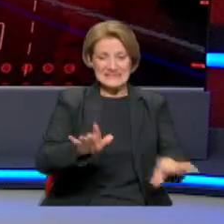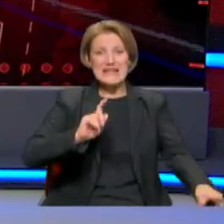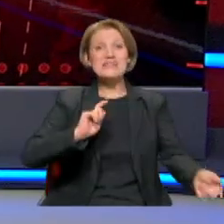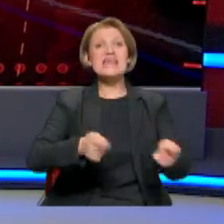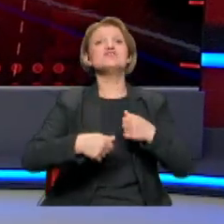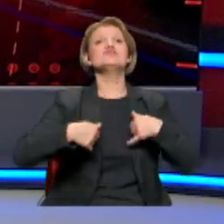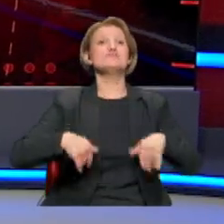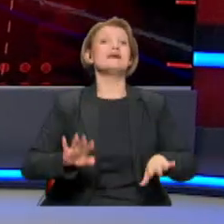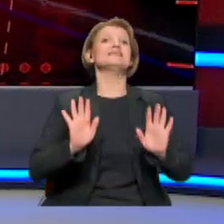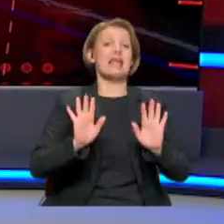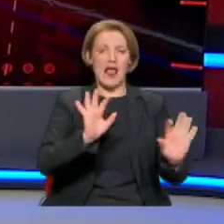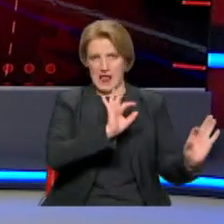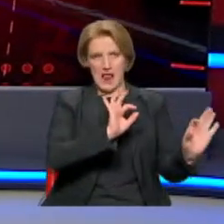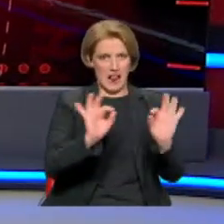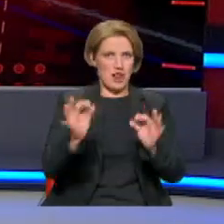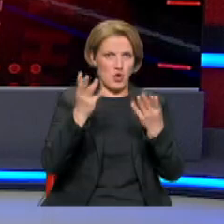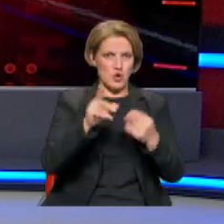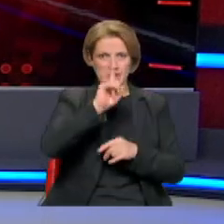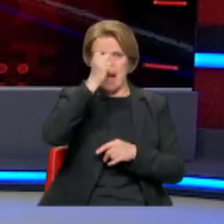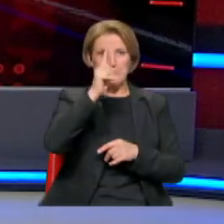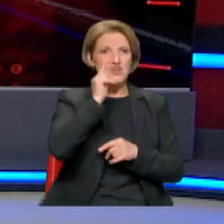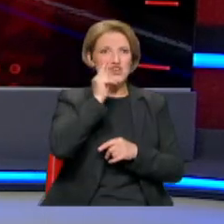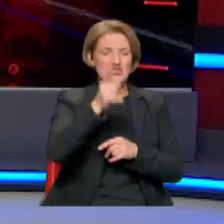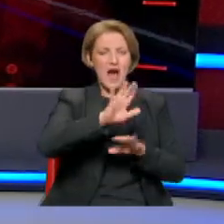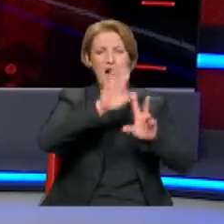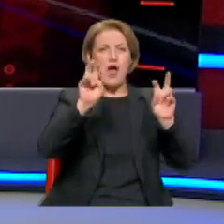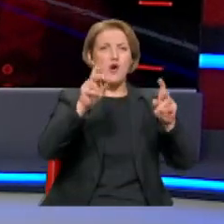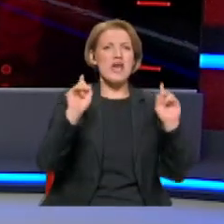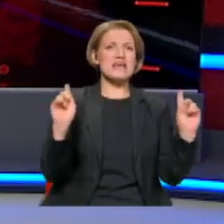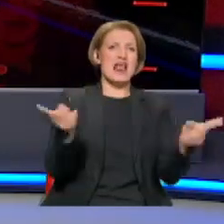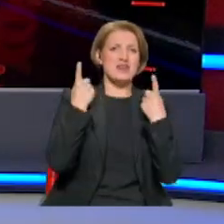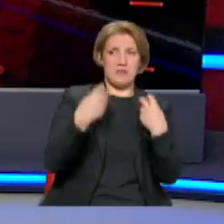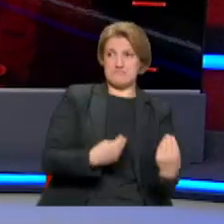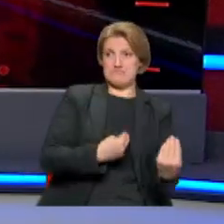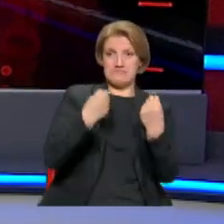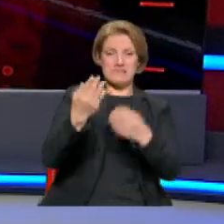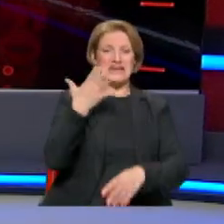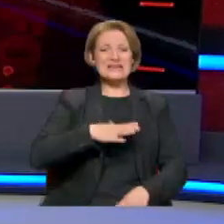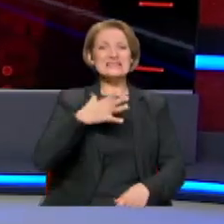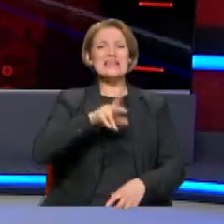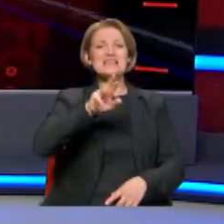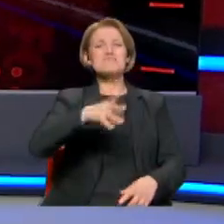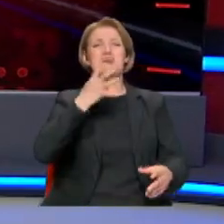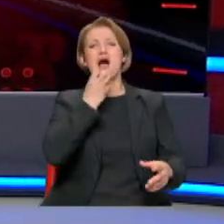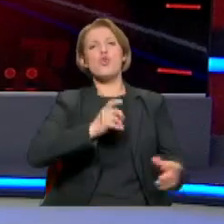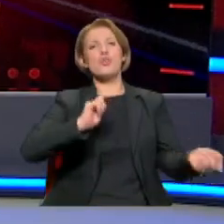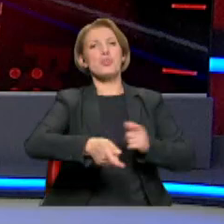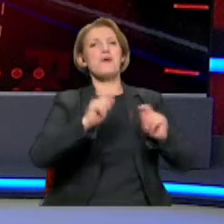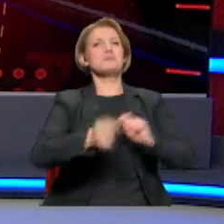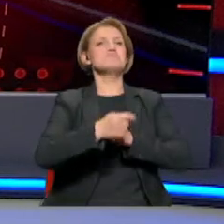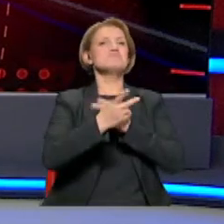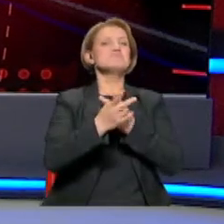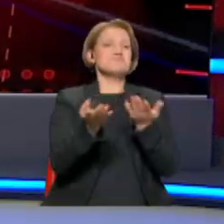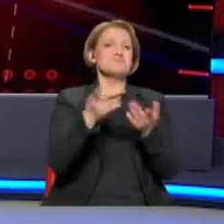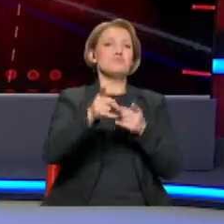değiştirmediğiniz sürece tek bir kişi her konuda yetkili olduğu sürece istediğiniz kadar kadroları değiştirin